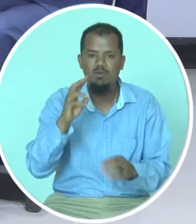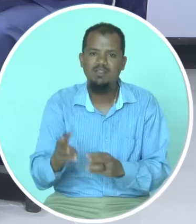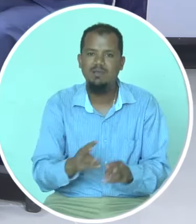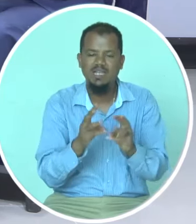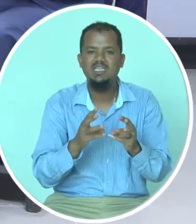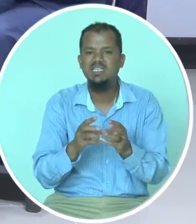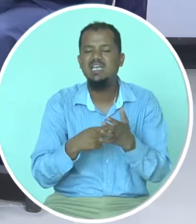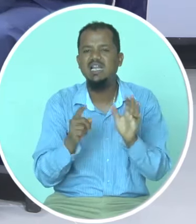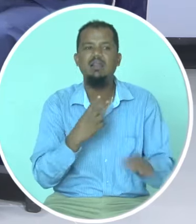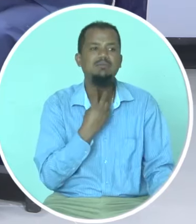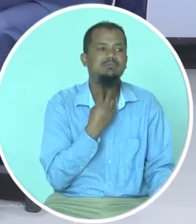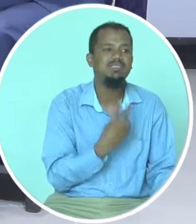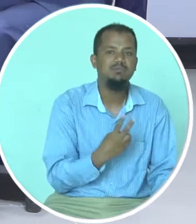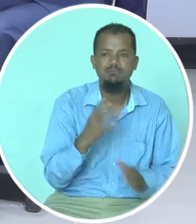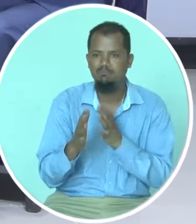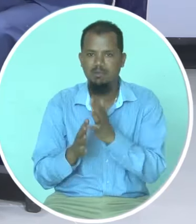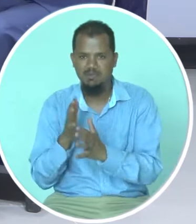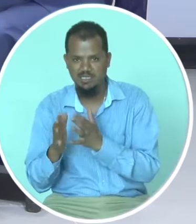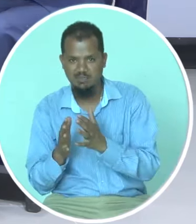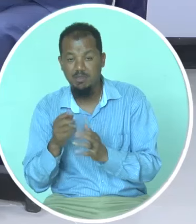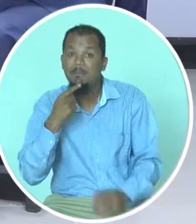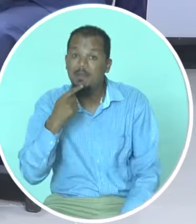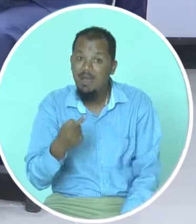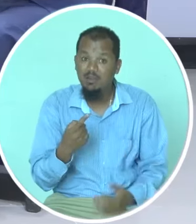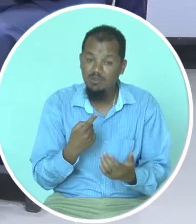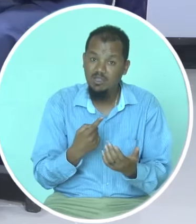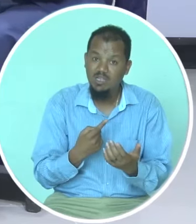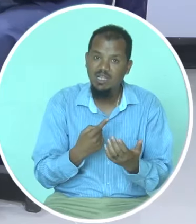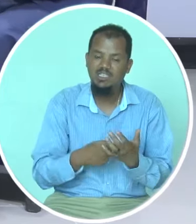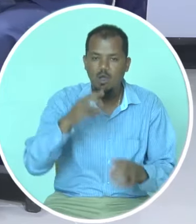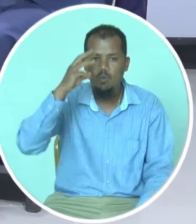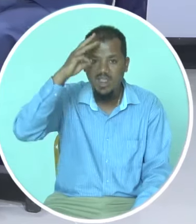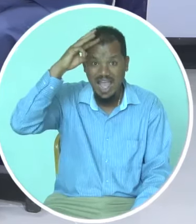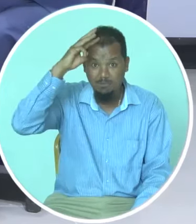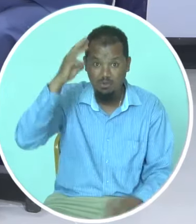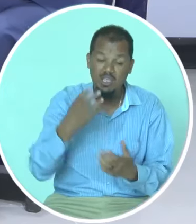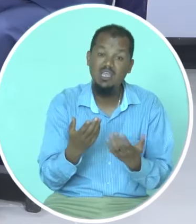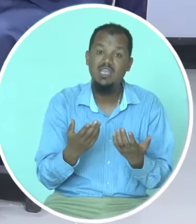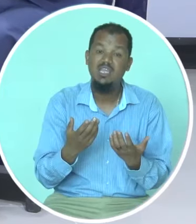መንገድ ይገለጣል በድምጽም በምልክትም የሚባለው ከዛ ዊሊያም ስቶኪ